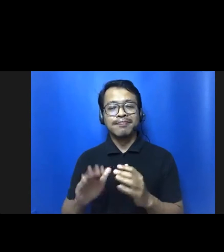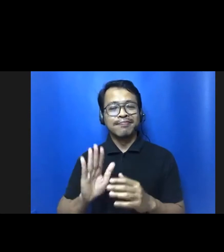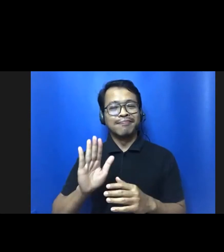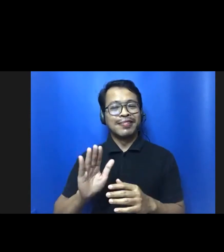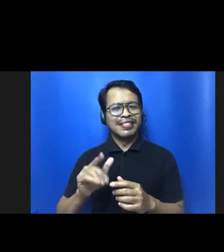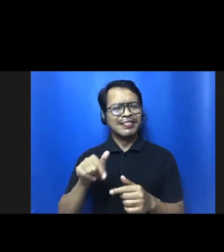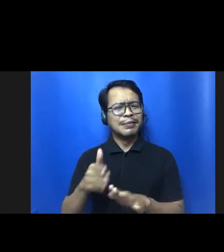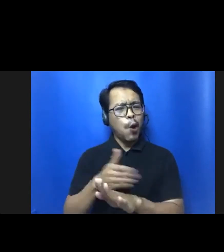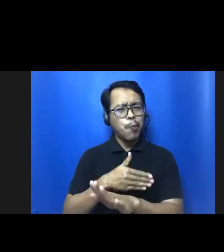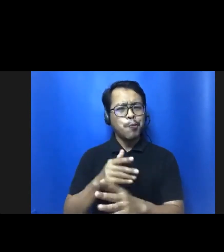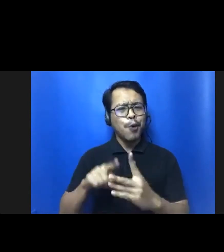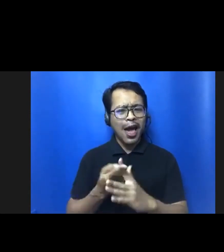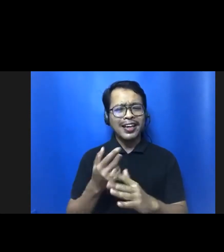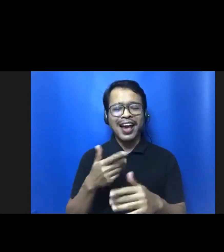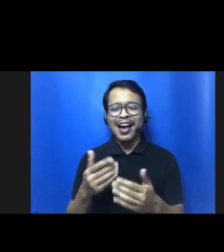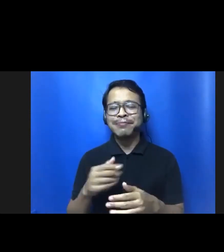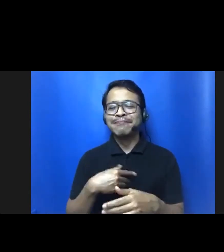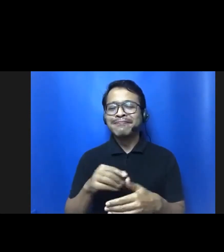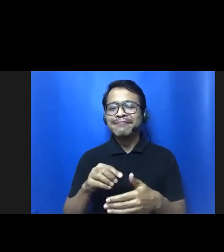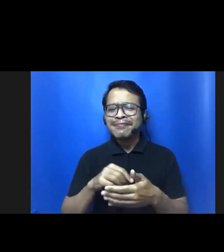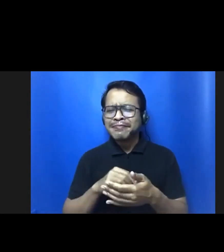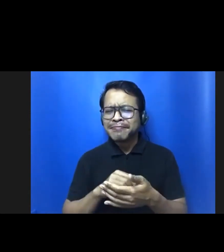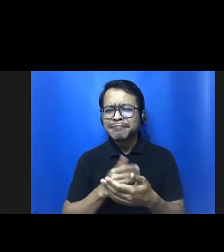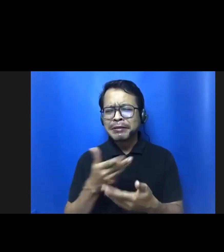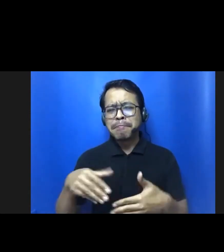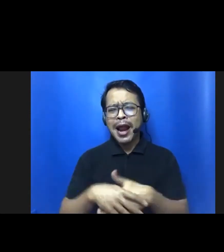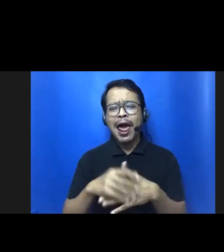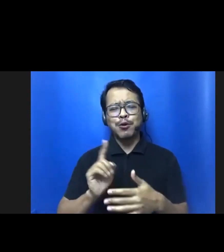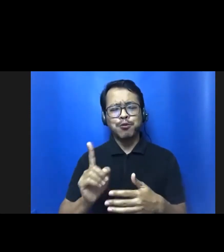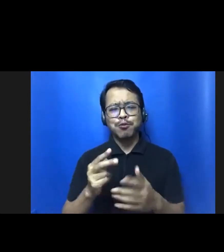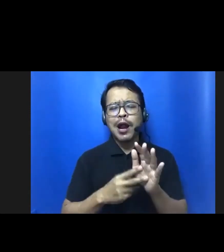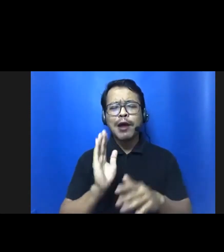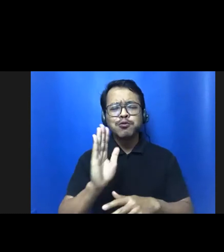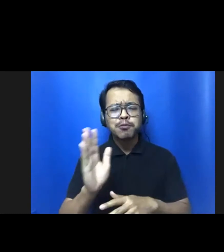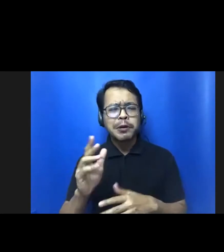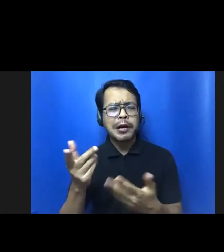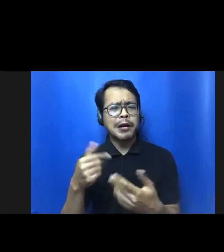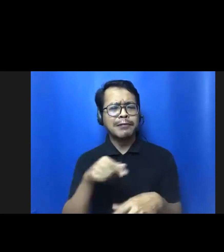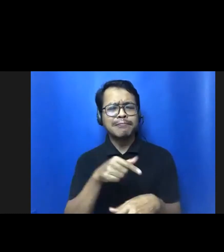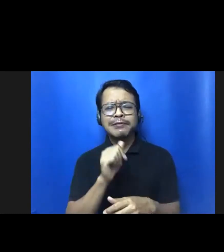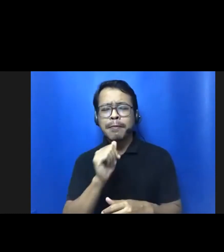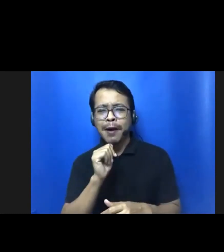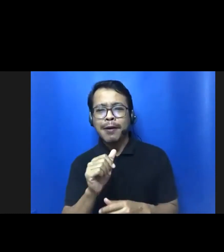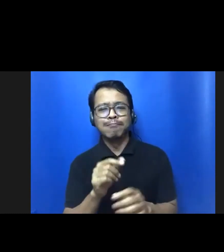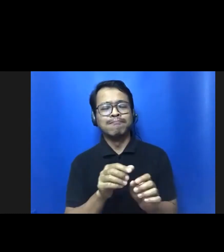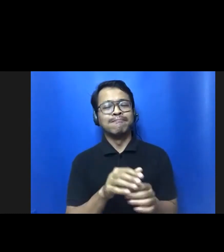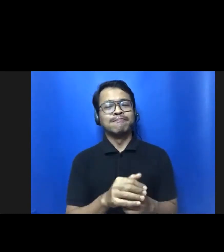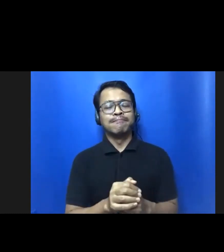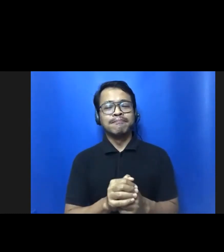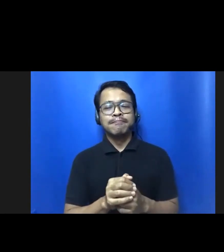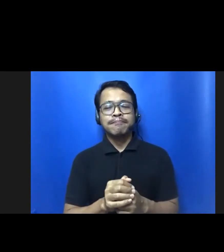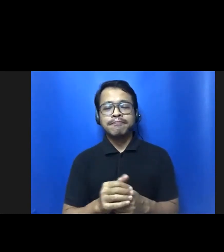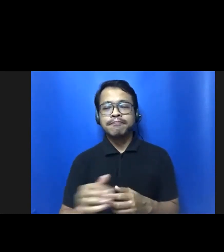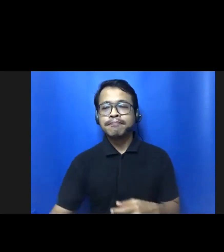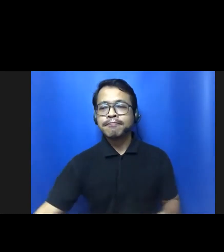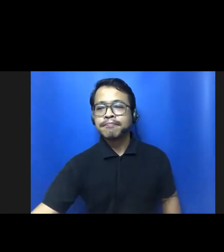pemaparan maupun sharing ilmunya atas program-program atau praktik-praktik baik yang sudah diaplikasikan bersama Save the